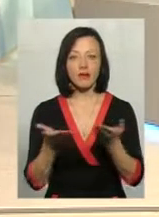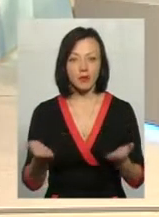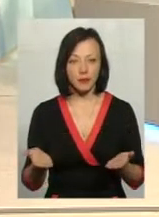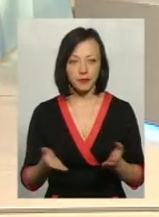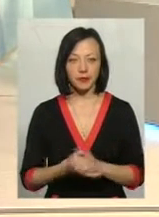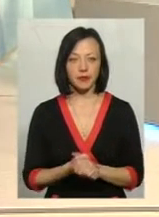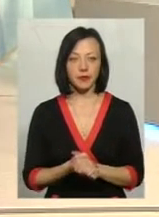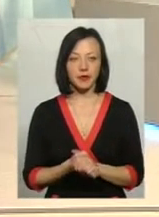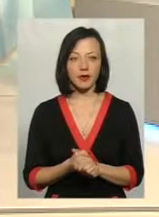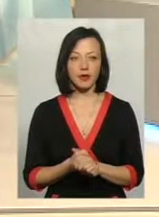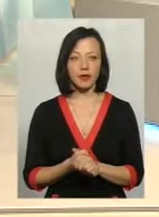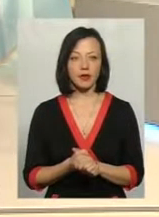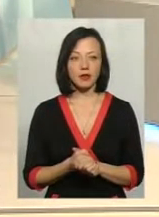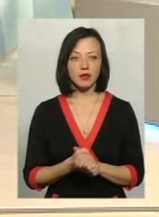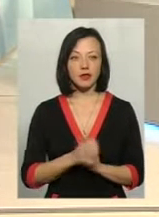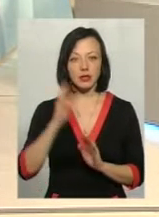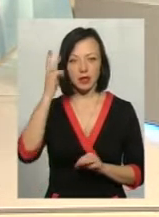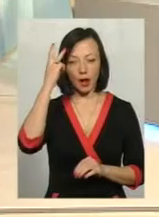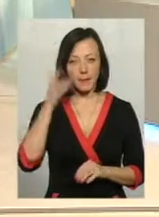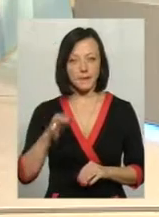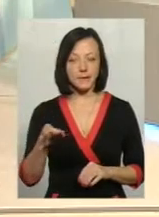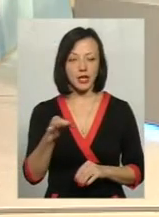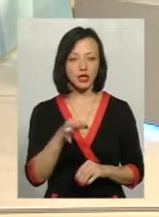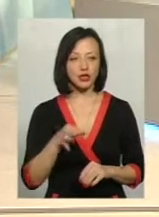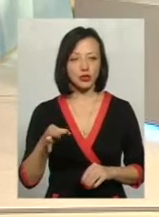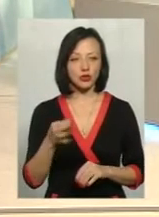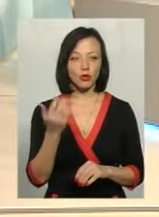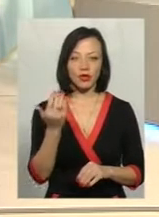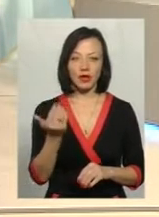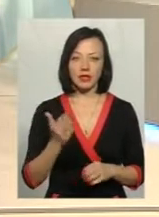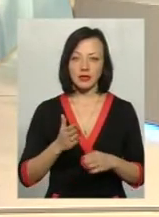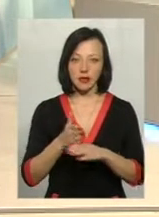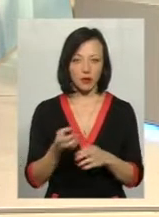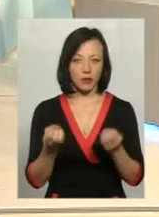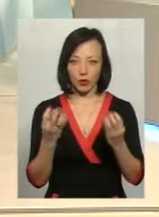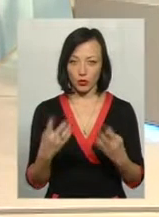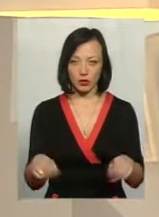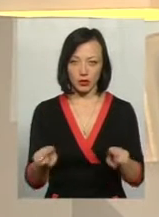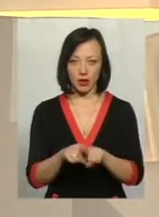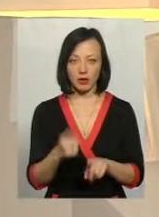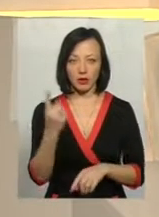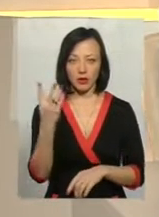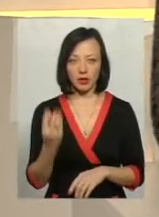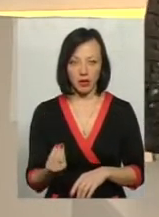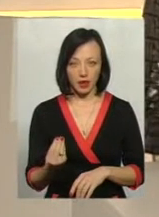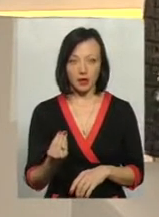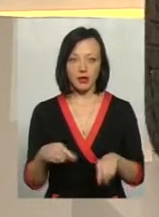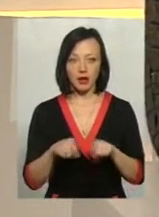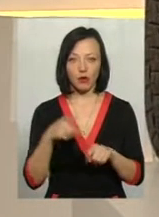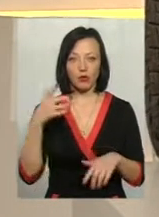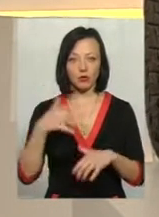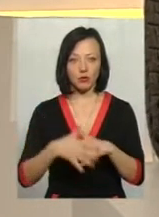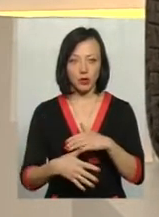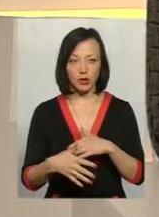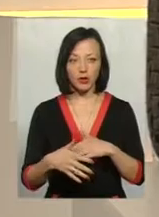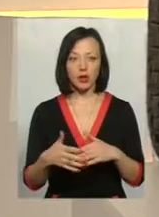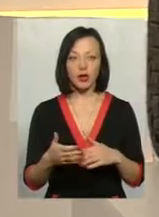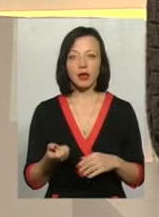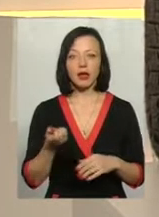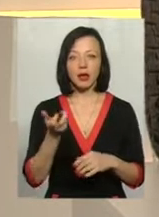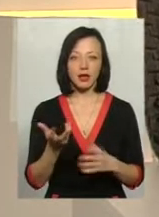Вітаю. Власне, на Хмельниччину ви завітали не просто так на один день, не проїздом, я так розумію,